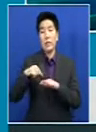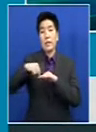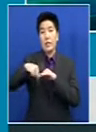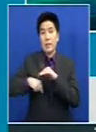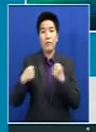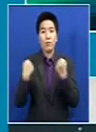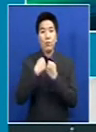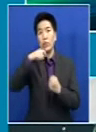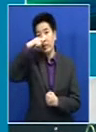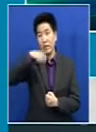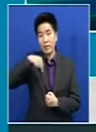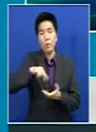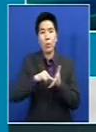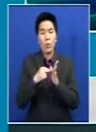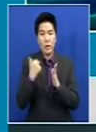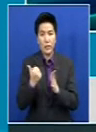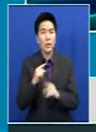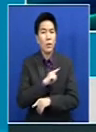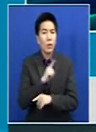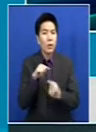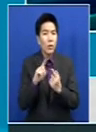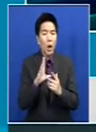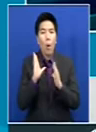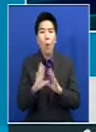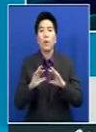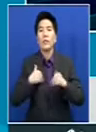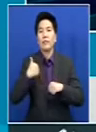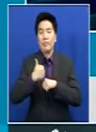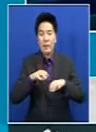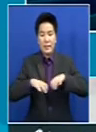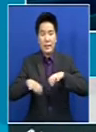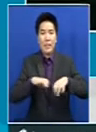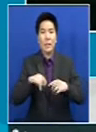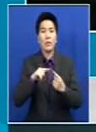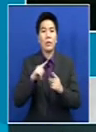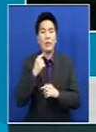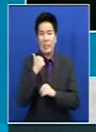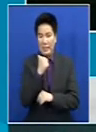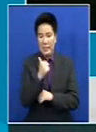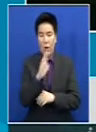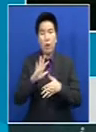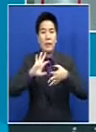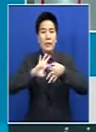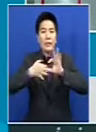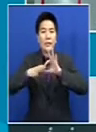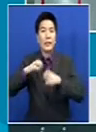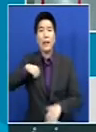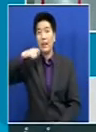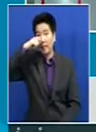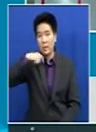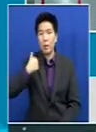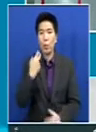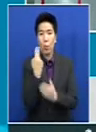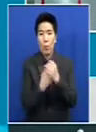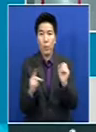อะฮีโร่ต้องบอกว่าจัดเป็นนัดเบิร์ดเดย์โปรโมเตอร์ชุนเกียรติเพชรนะครับโปรโมเตอร์ยอดเยี่ยม4ปีซ้อนของการกีฬาแห่งประเทศไทยแล้วก็